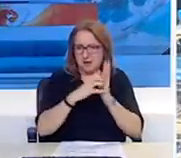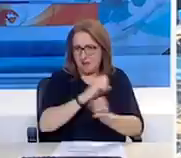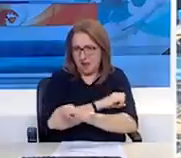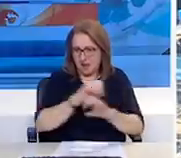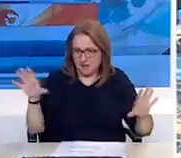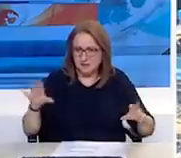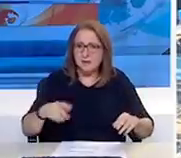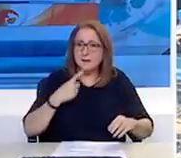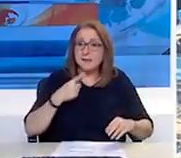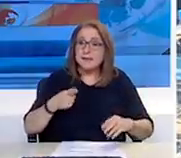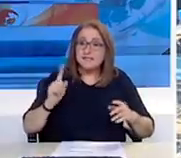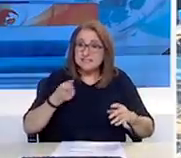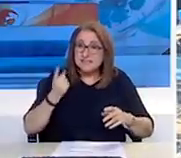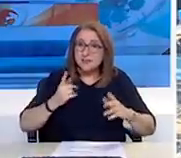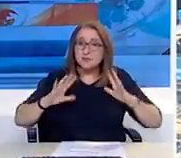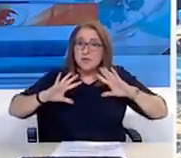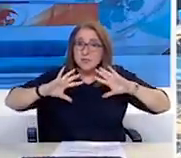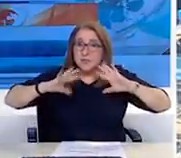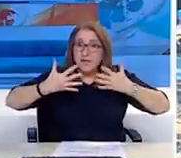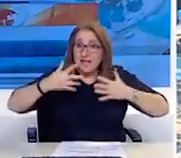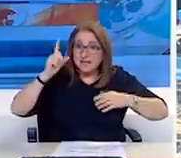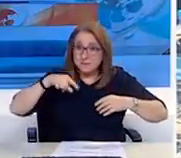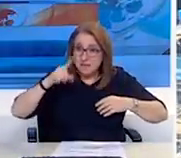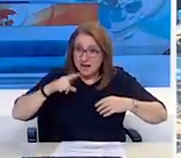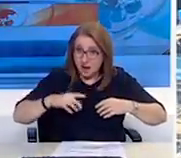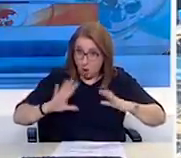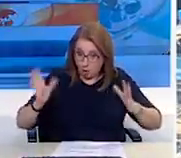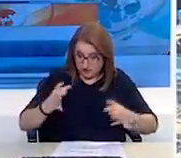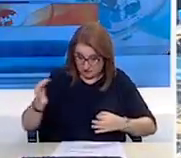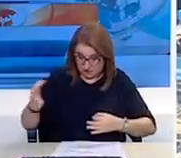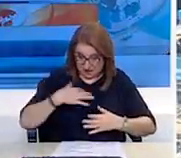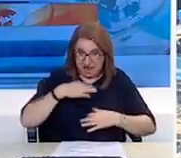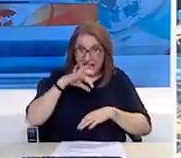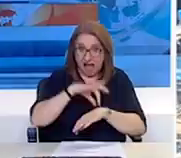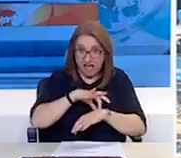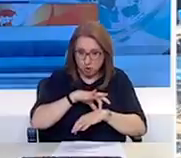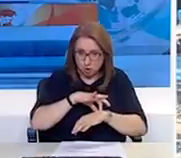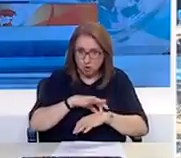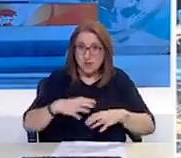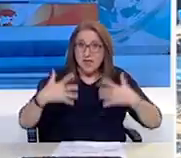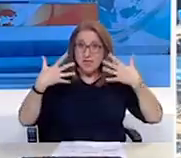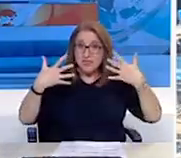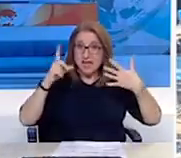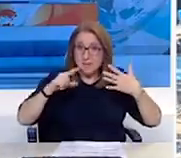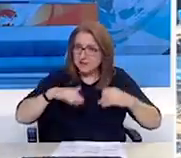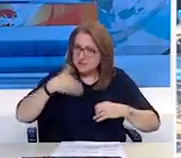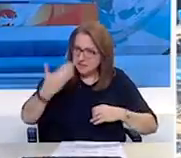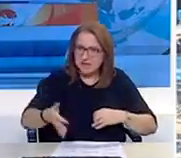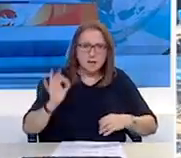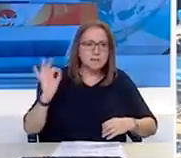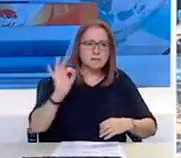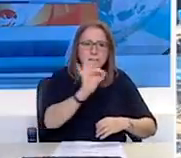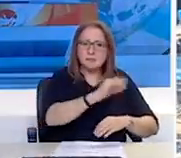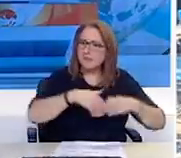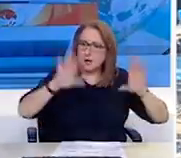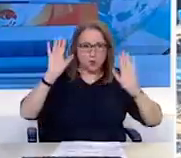τη 10η μέρα μειώνεται τραγικά η πιθανότητα κανείς να μεταδώσει τον ιό. Δηλαδή ακόμα και η καραντίνα των 14 ημερών είναι μια καραντίνα η οποία